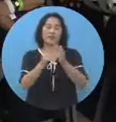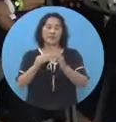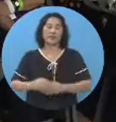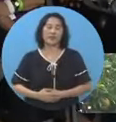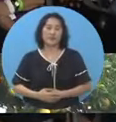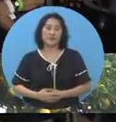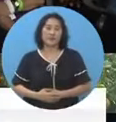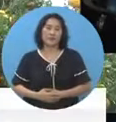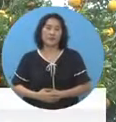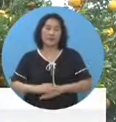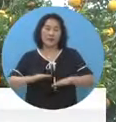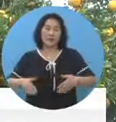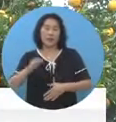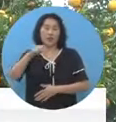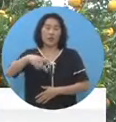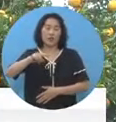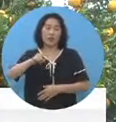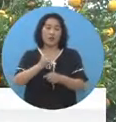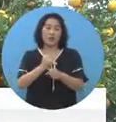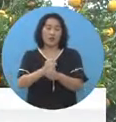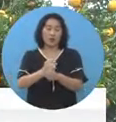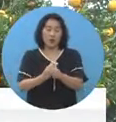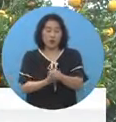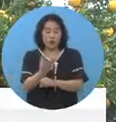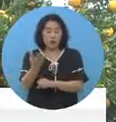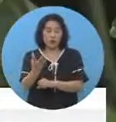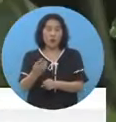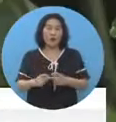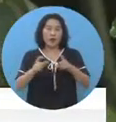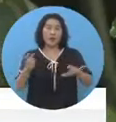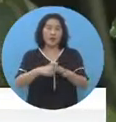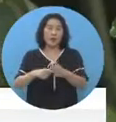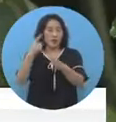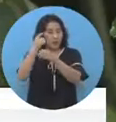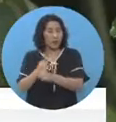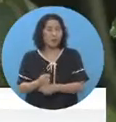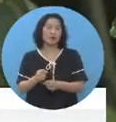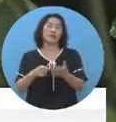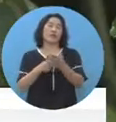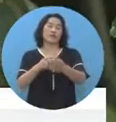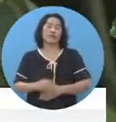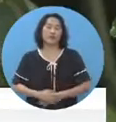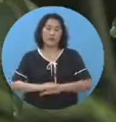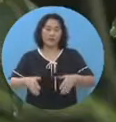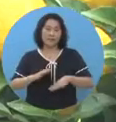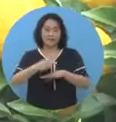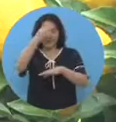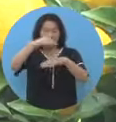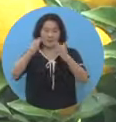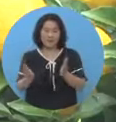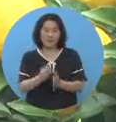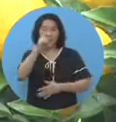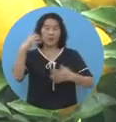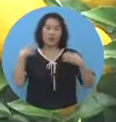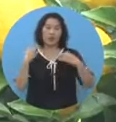바란다고 말했습니다. 전남 유자 가공품 수출 확대를 위한 연구개발 사업이 추진됩니다. 전남도